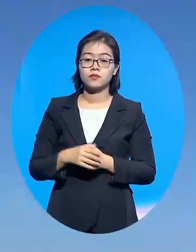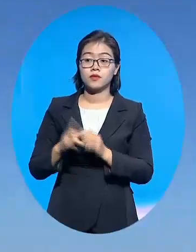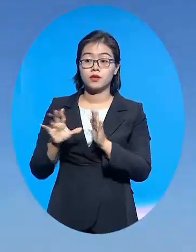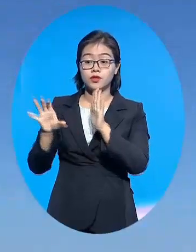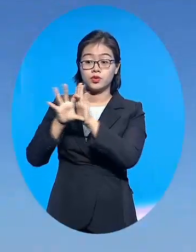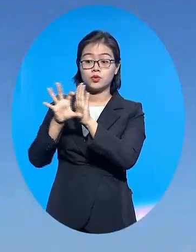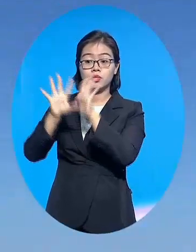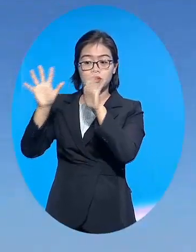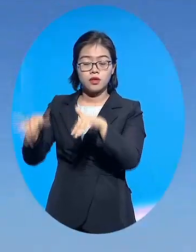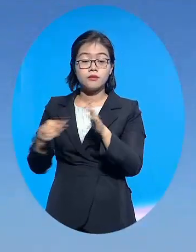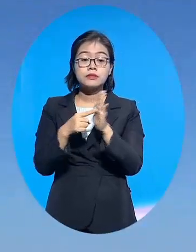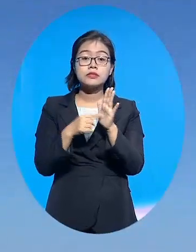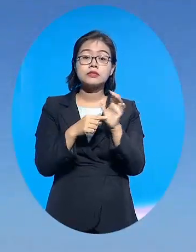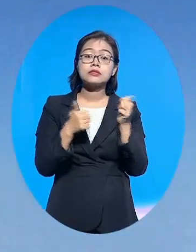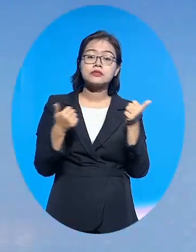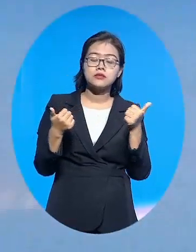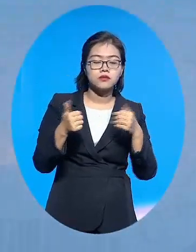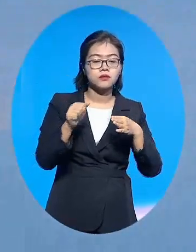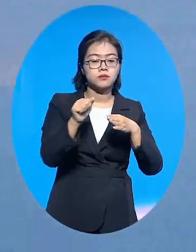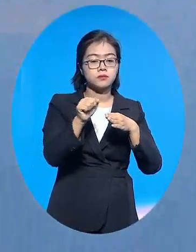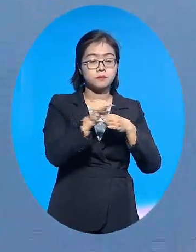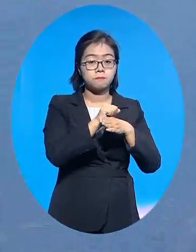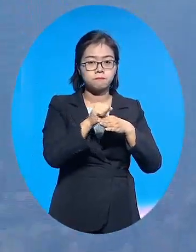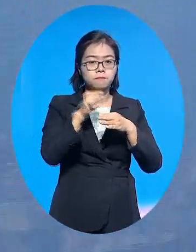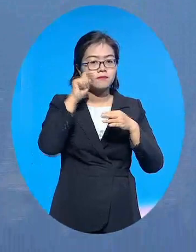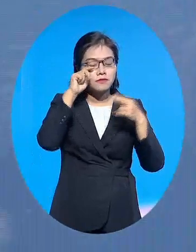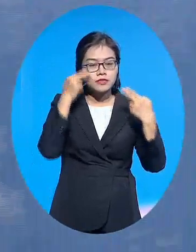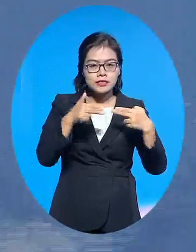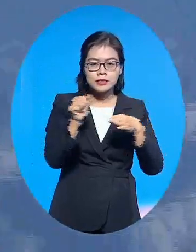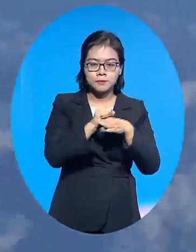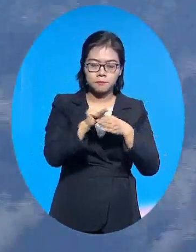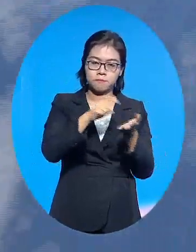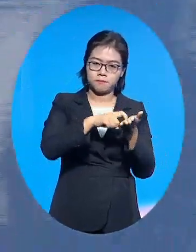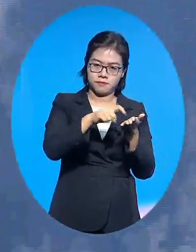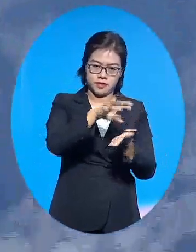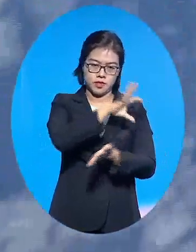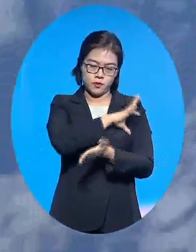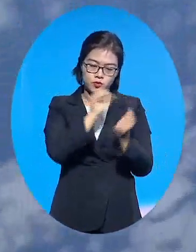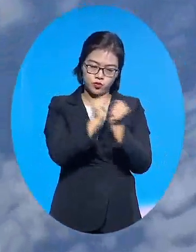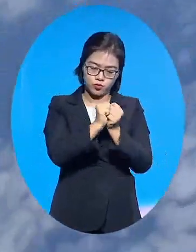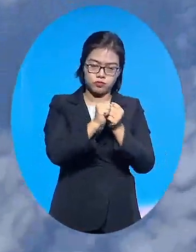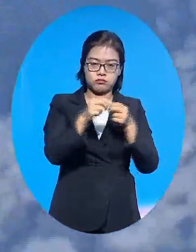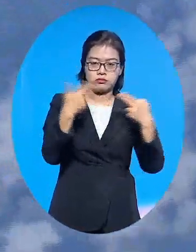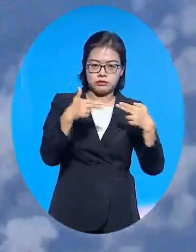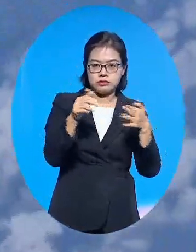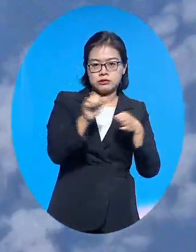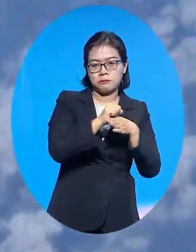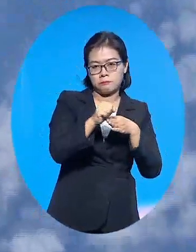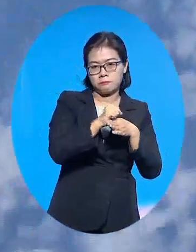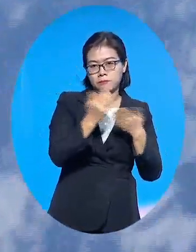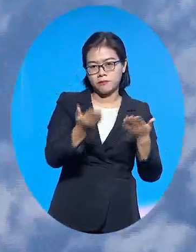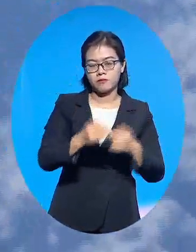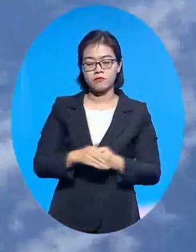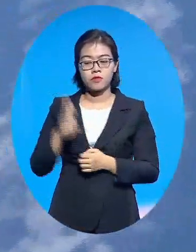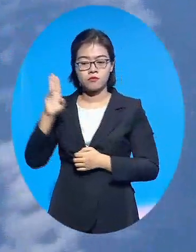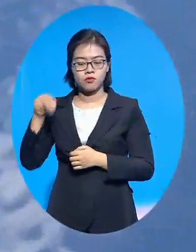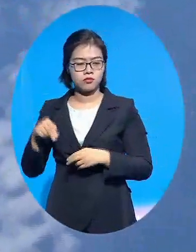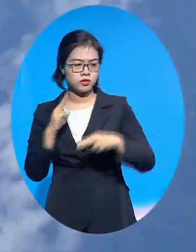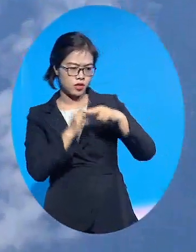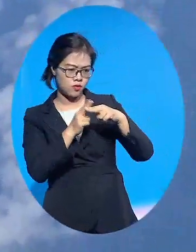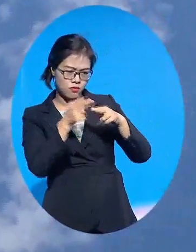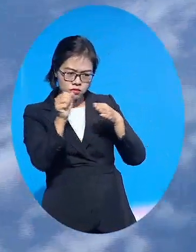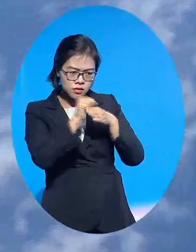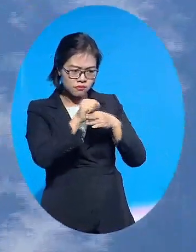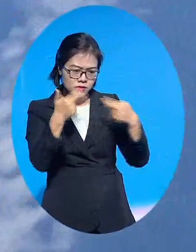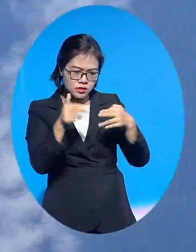tập trận không quân chung mang tên villence với sự tham gia của nhiều máy bay chiến đấu Tân Tiến Bình Nhưỡng đã yêu cầu ngừng tập trận